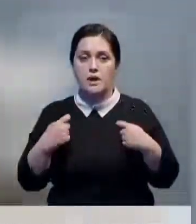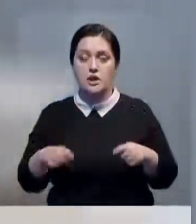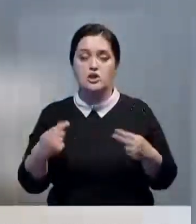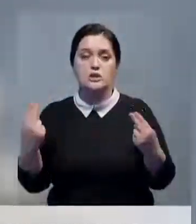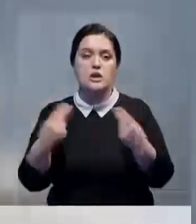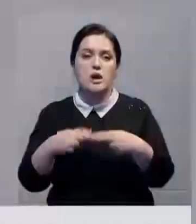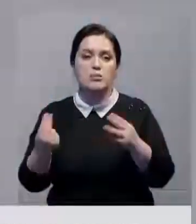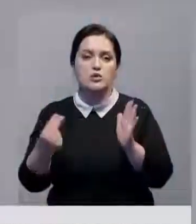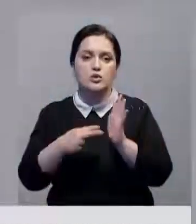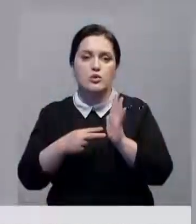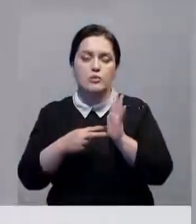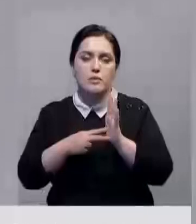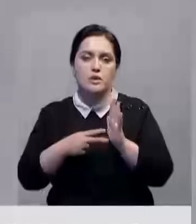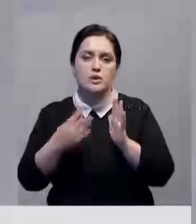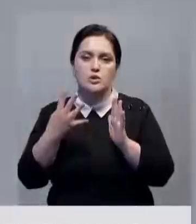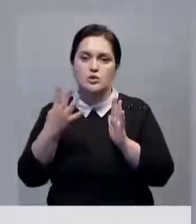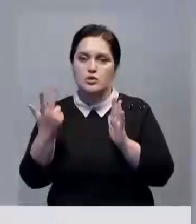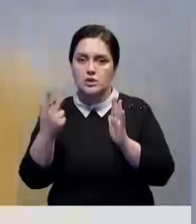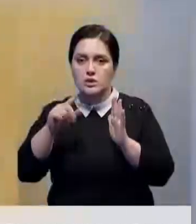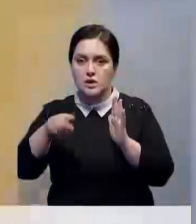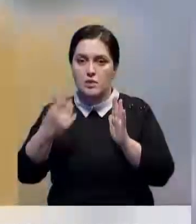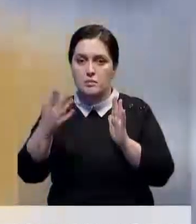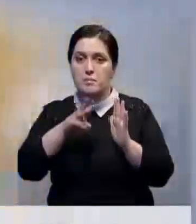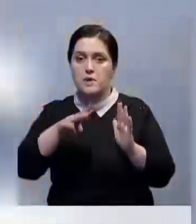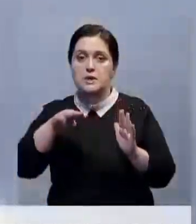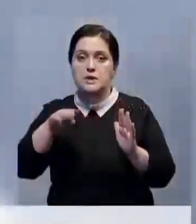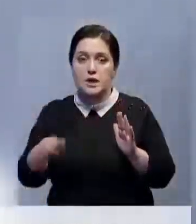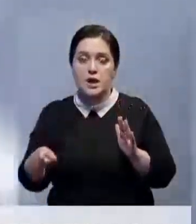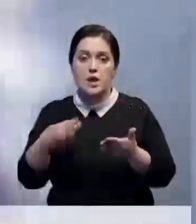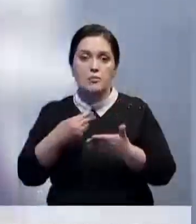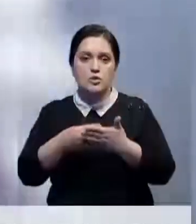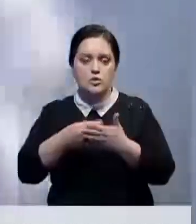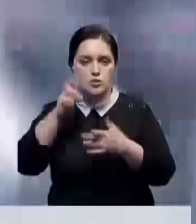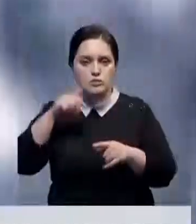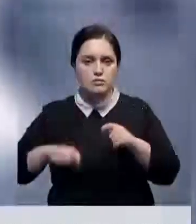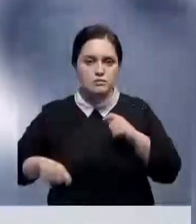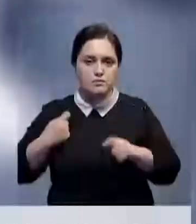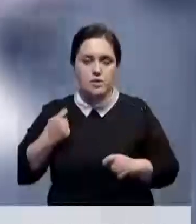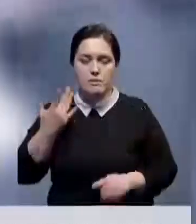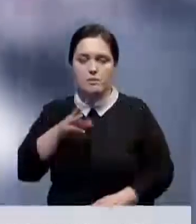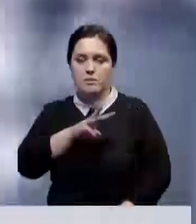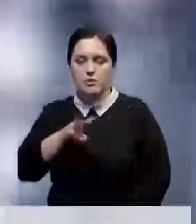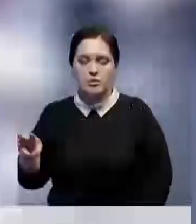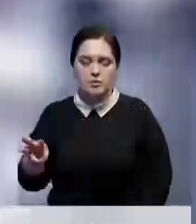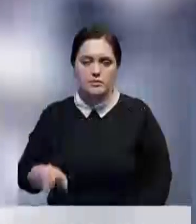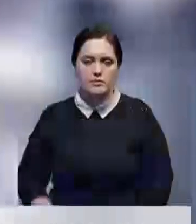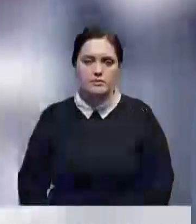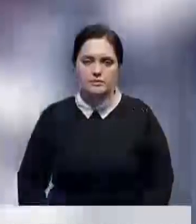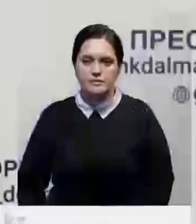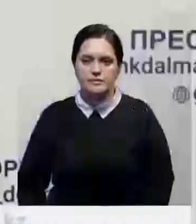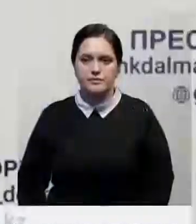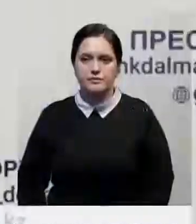продажи. Таможенная стоимость препаратов составила почти 43,5 миллионов тенге. Бюджету нанесен ущерб в 5 миллионов.